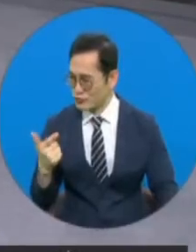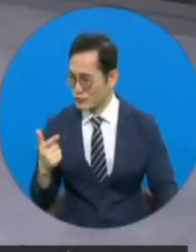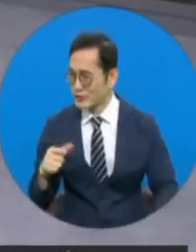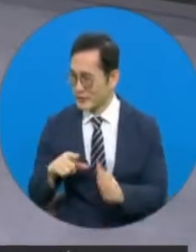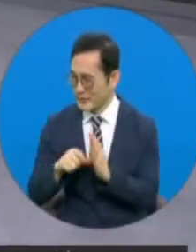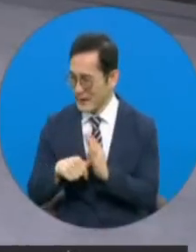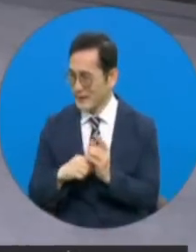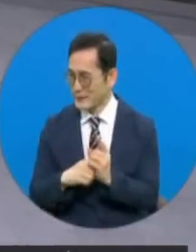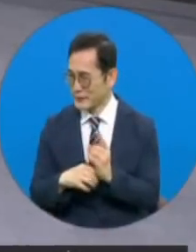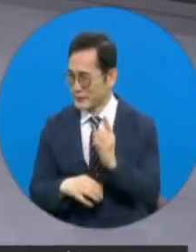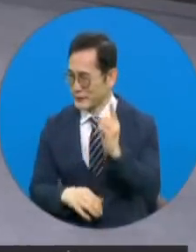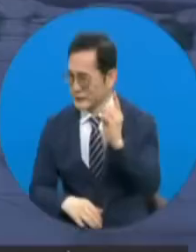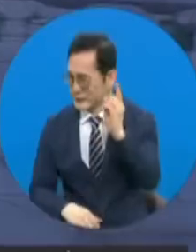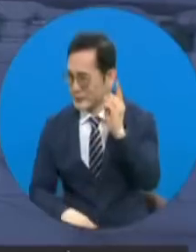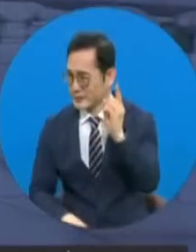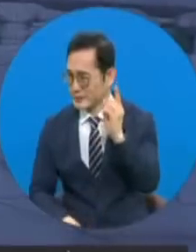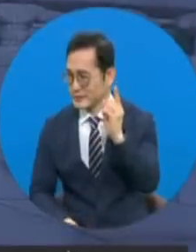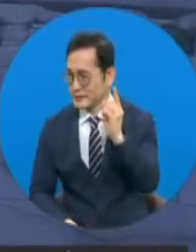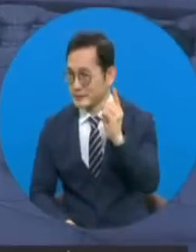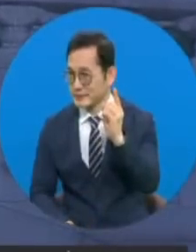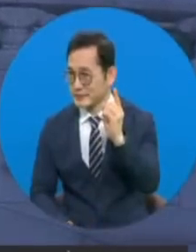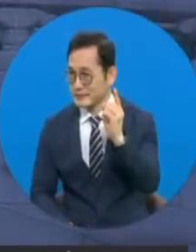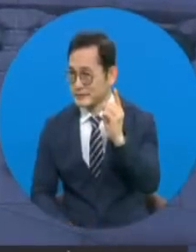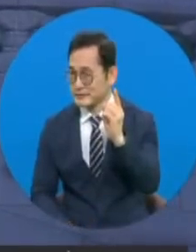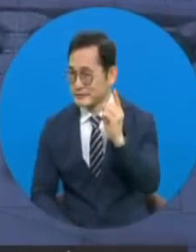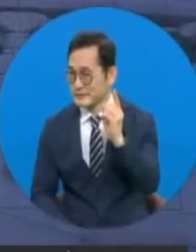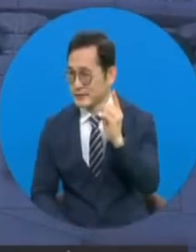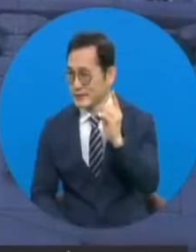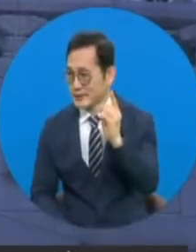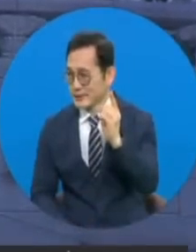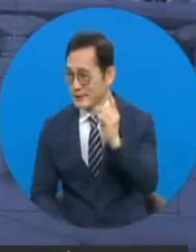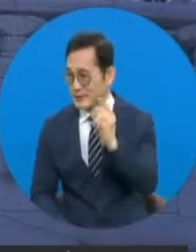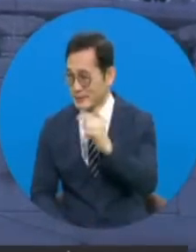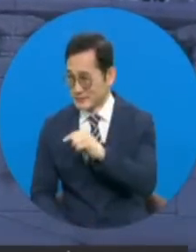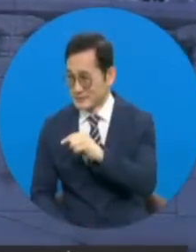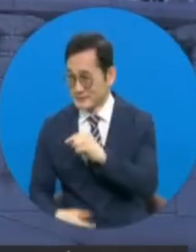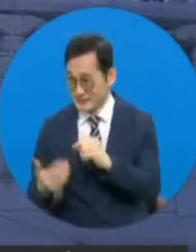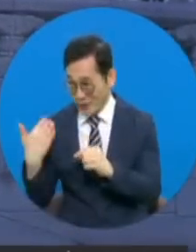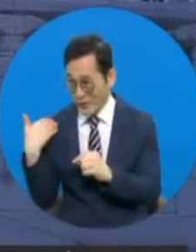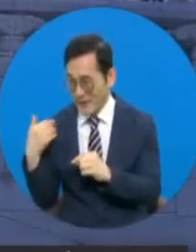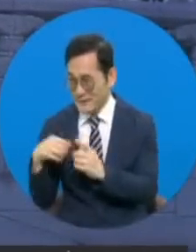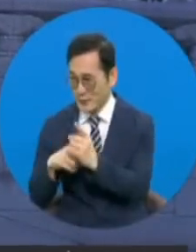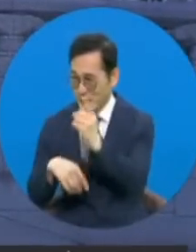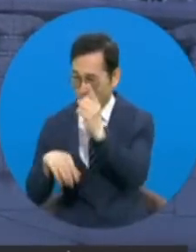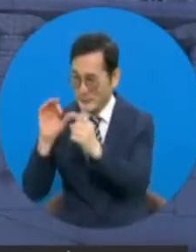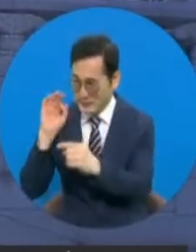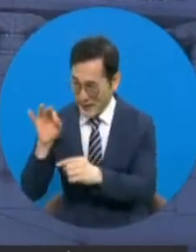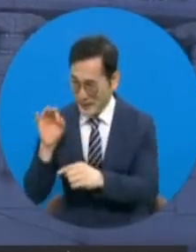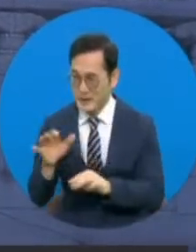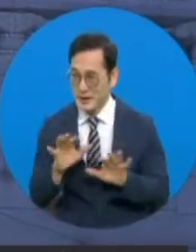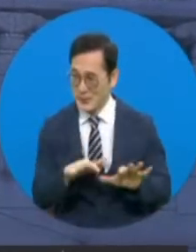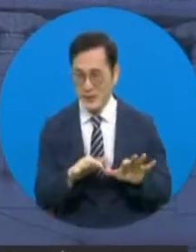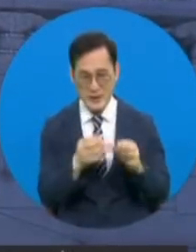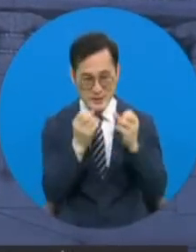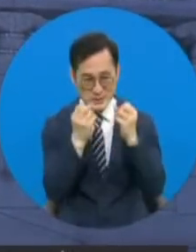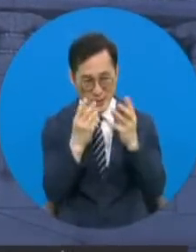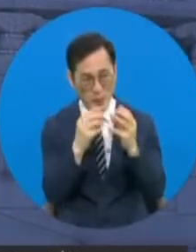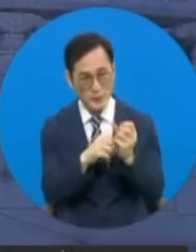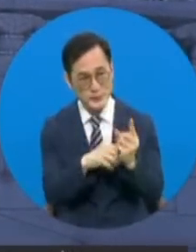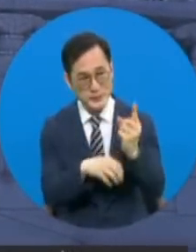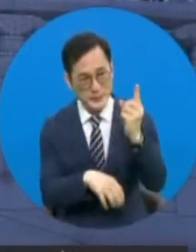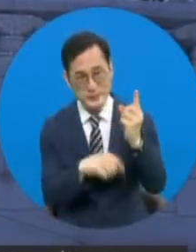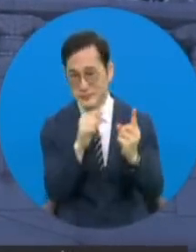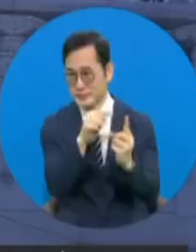공부실장이셨잖아요 그때 저희 같이 막 분석하고 했었는데 지금 이번에 쏜 거는 저희가 지금까지 봐왔던 것보다 머리가 큰데 도대체